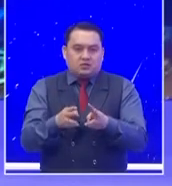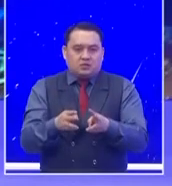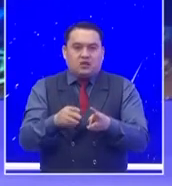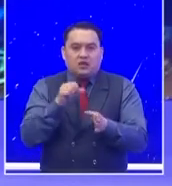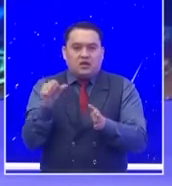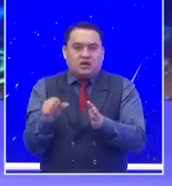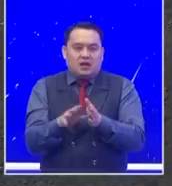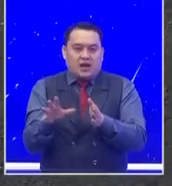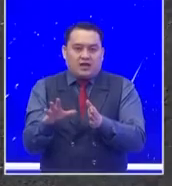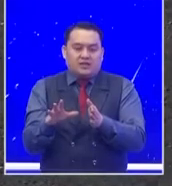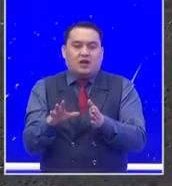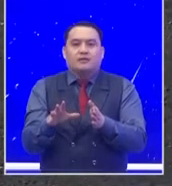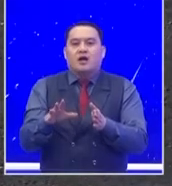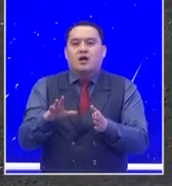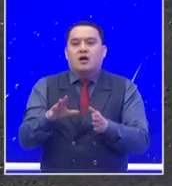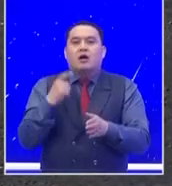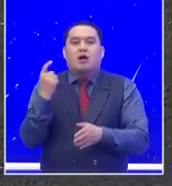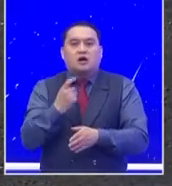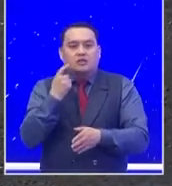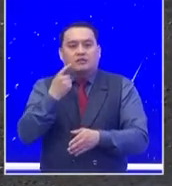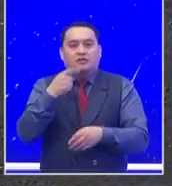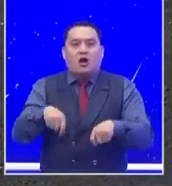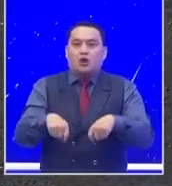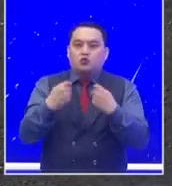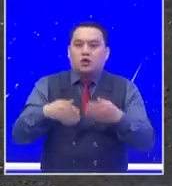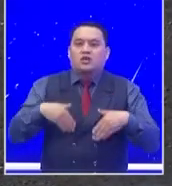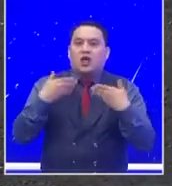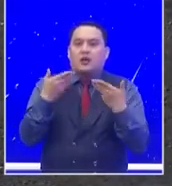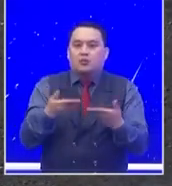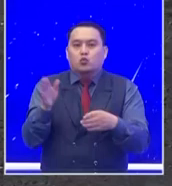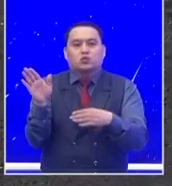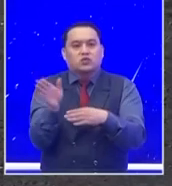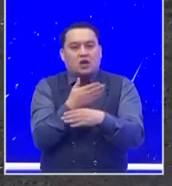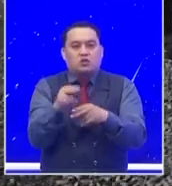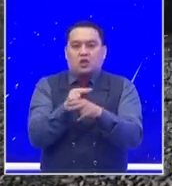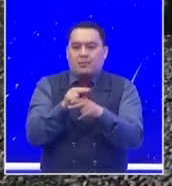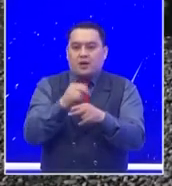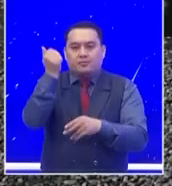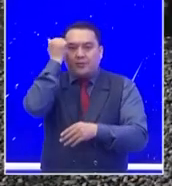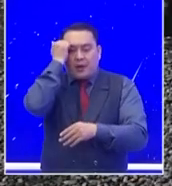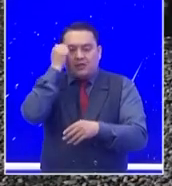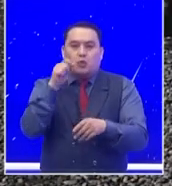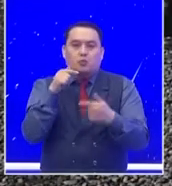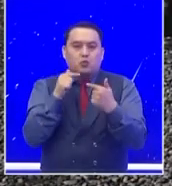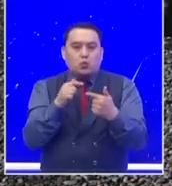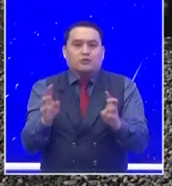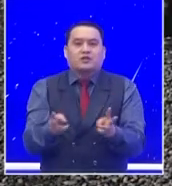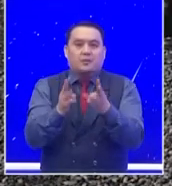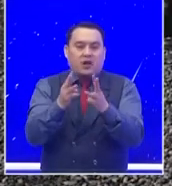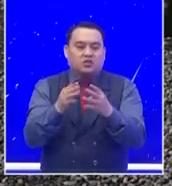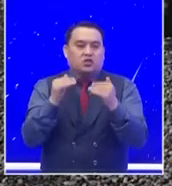электронагревателей хозяевам случае нарушения даются рекомендации по их устранению вручаются памятки на противопожарную тематику